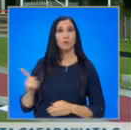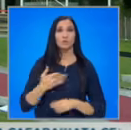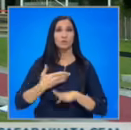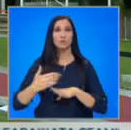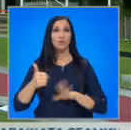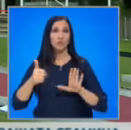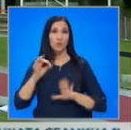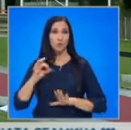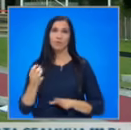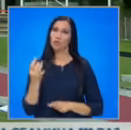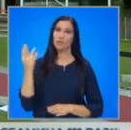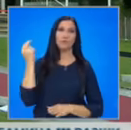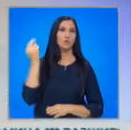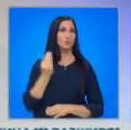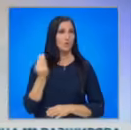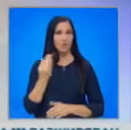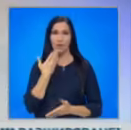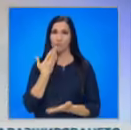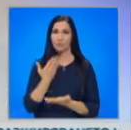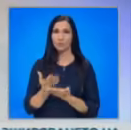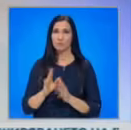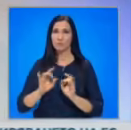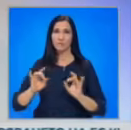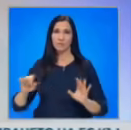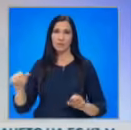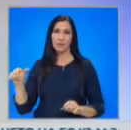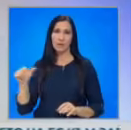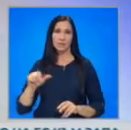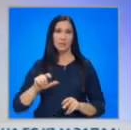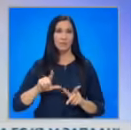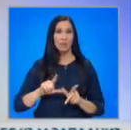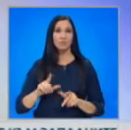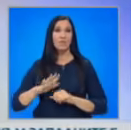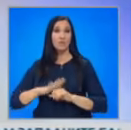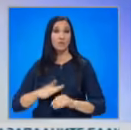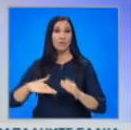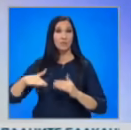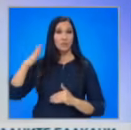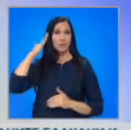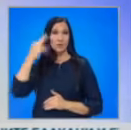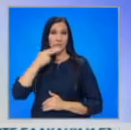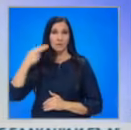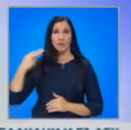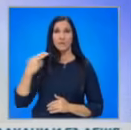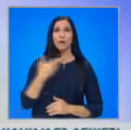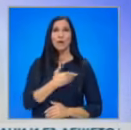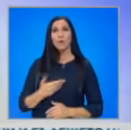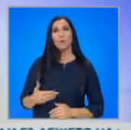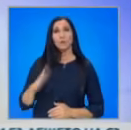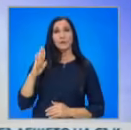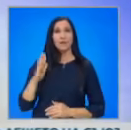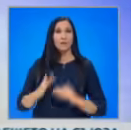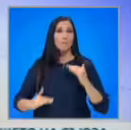октомври отново в Словения. Благодарим ти много, Александър Марков, за натиска върху страната ни по темата Република Северна Македония